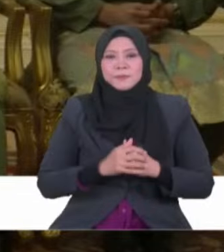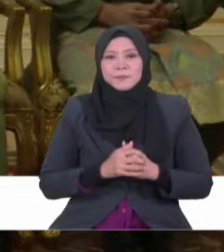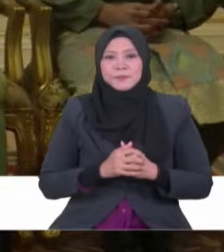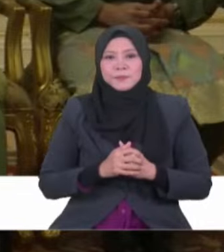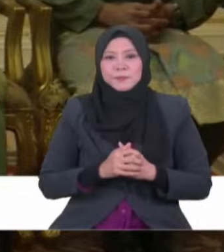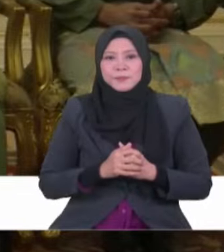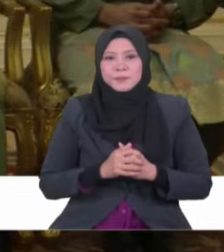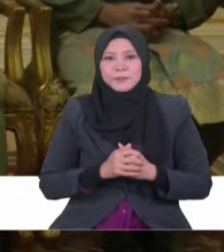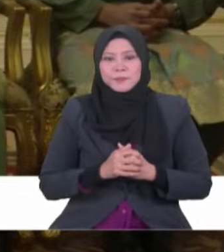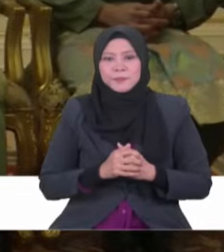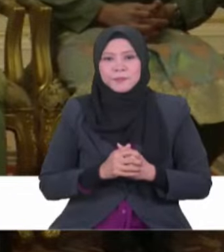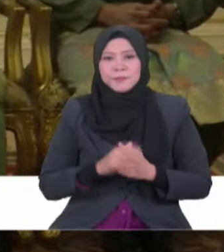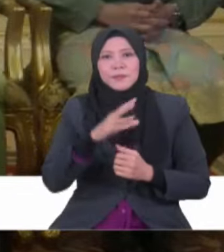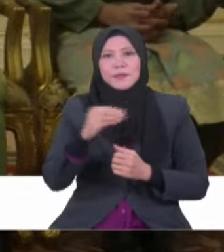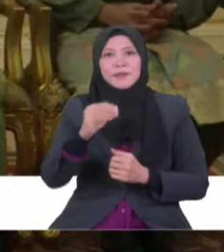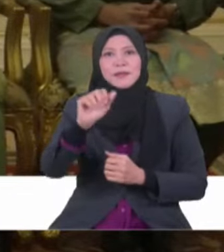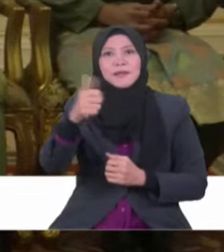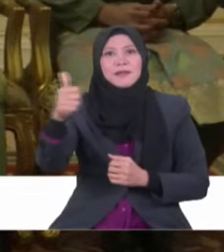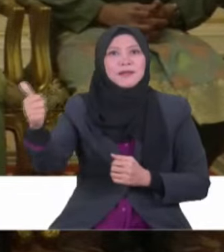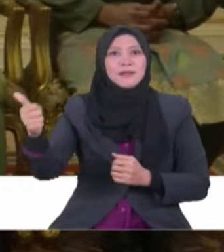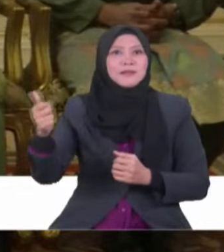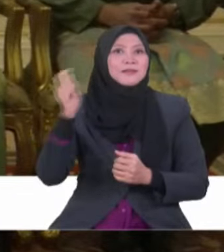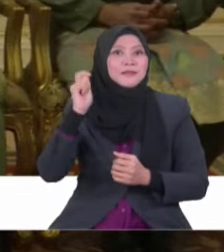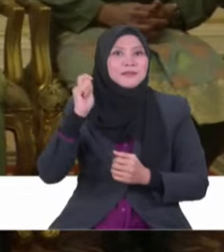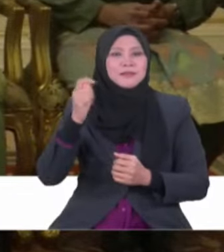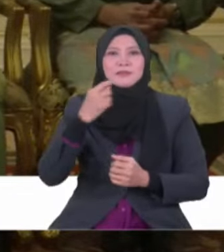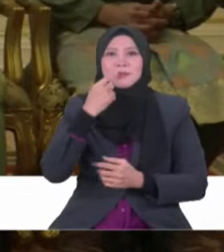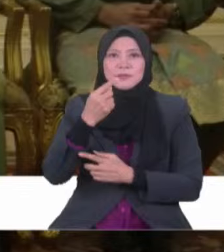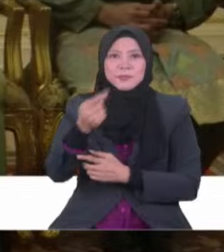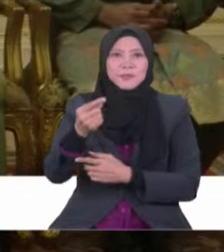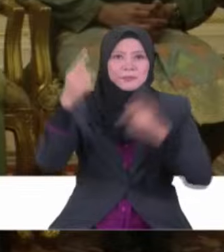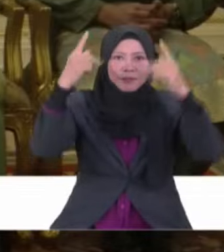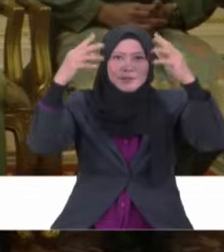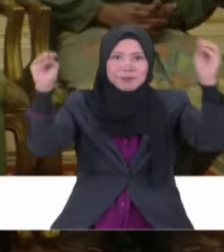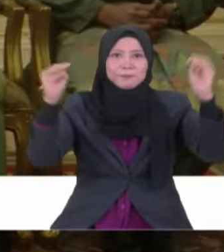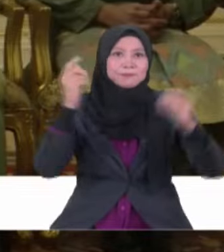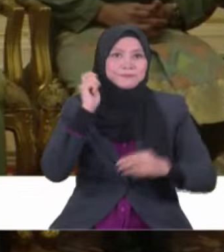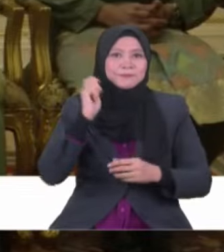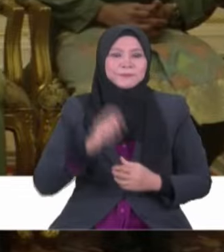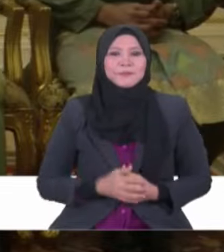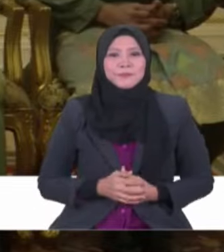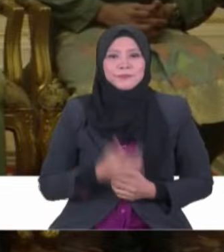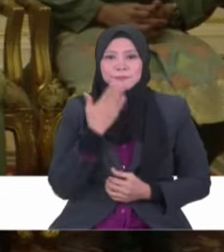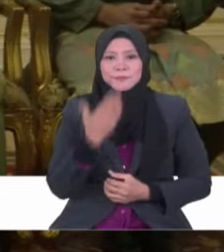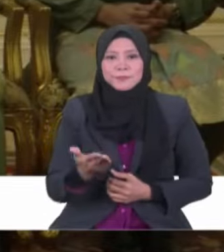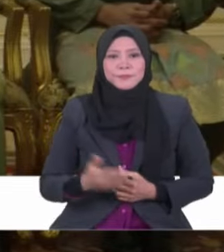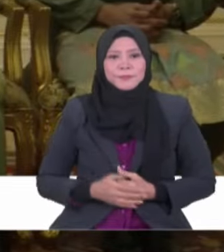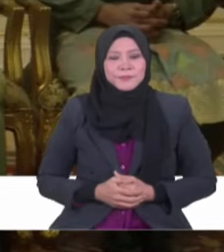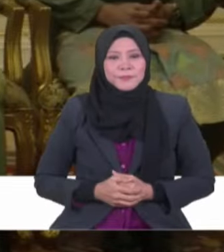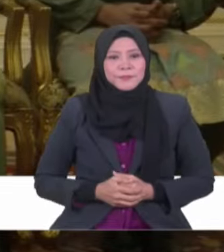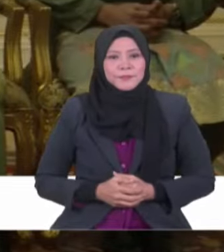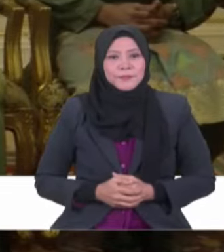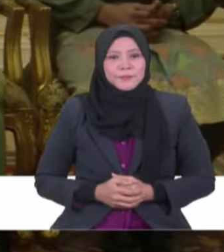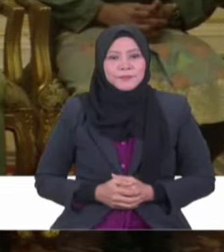juga perkara-perkara yang lain yang telah disebutkan oleh Perdana Menteri. Terima kasih.